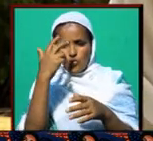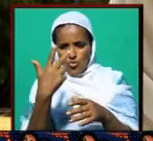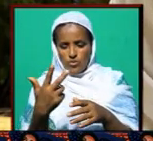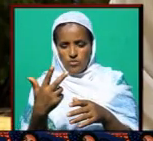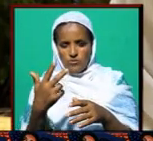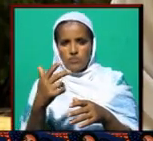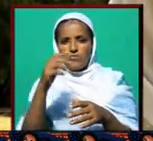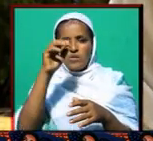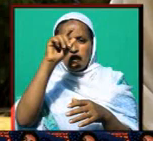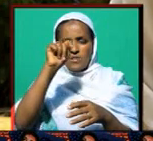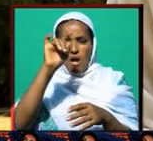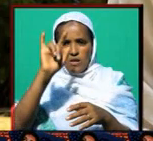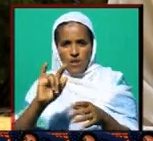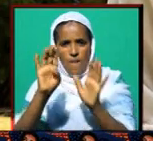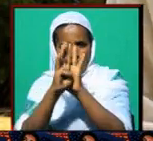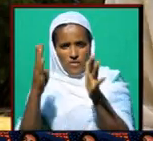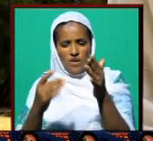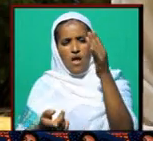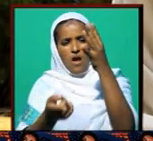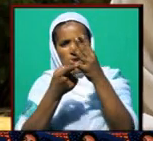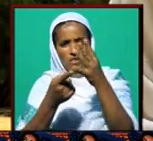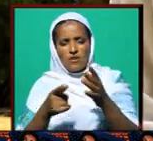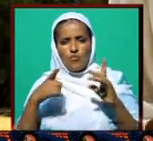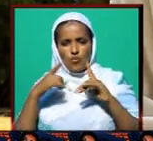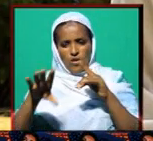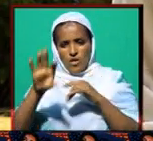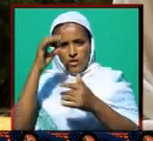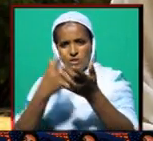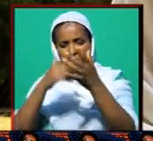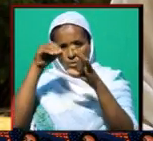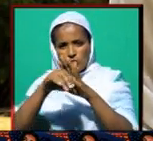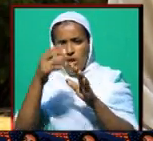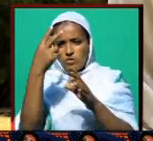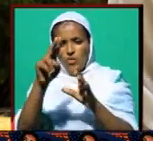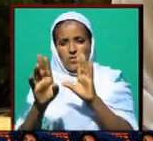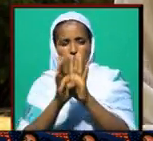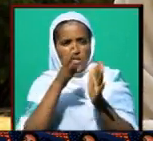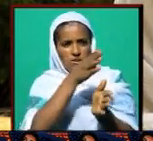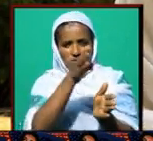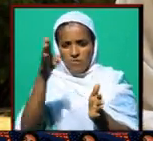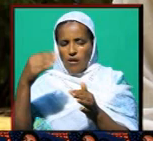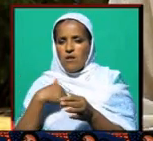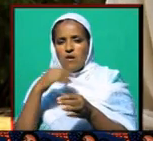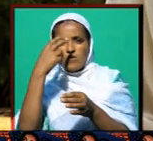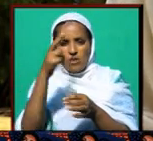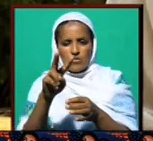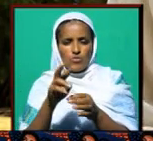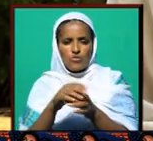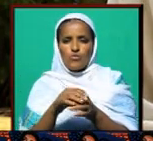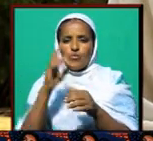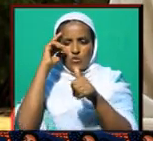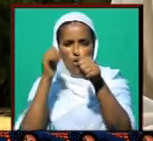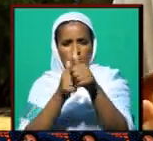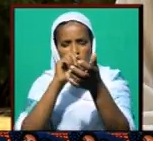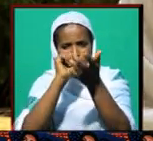በሩ ውስጥ ላይ ያሉች በሮች ሶስት በር አለ፣ የታዛ በር አራተኛ የሚኖር ይገኛል። ከዚያ ውስጥ ላይ ገብቶ 12 በር ያለው